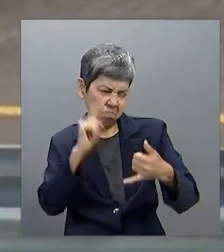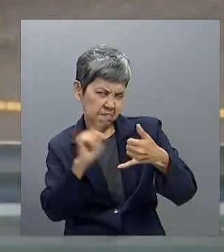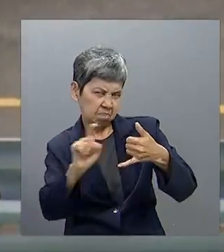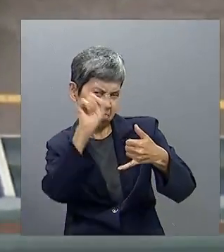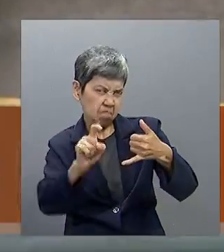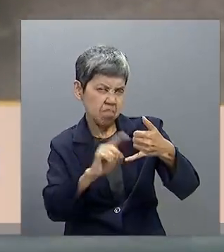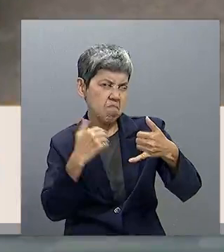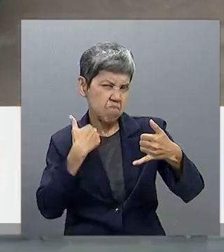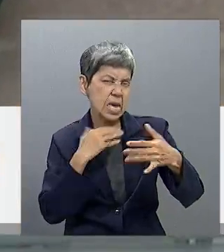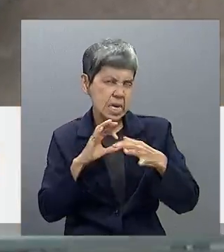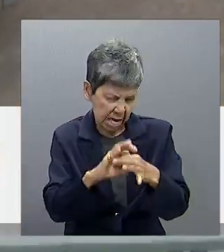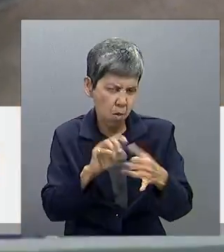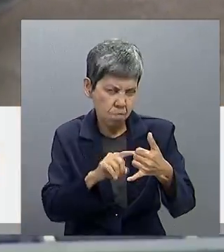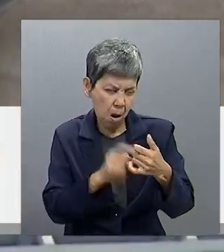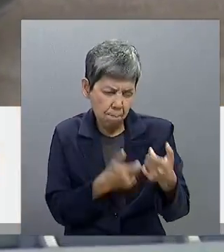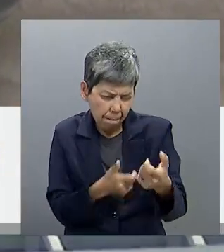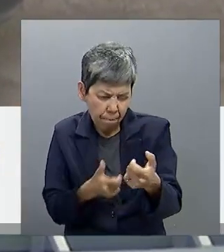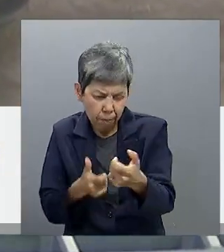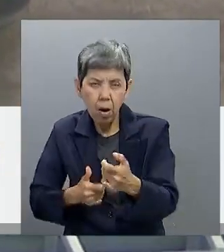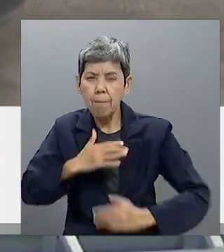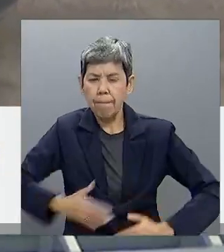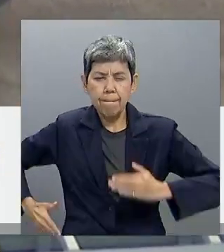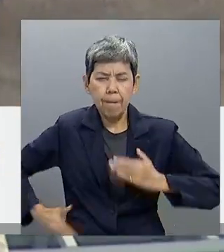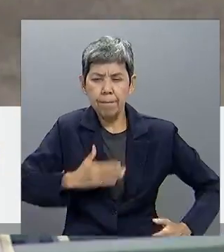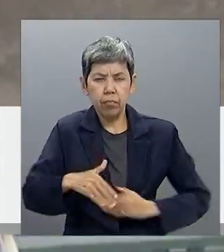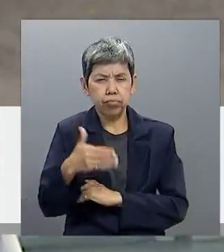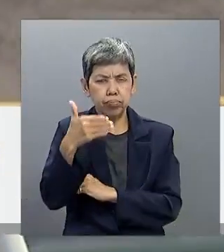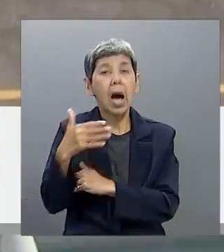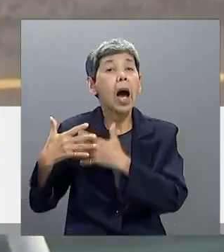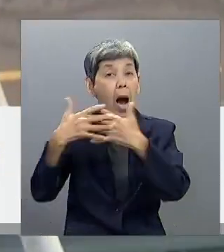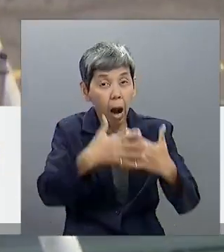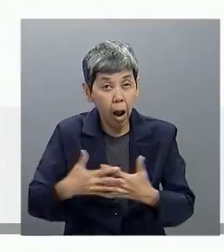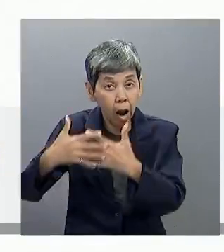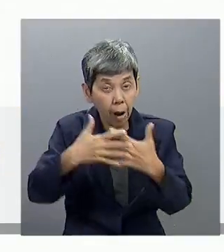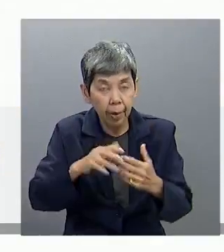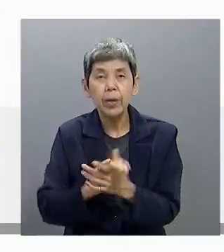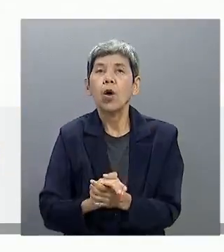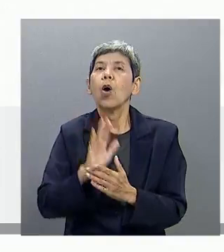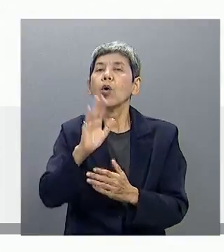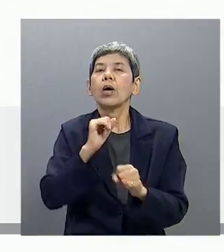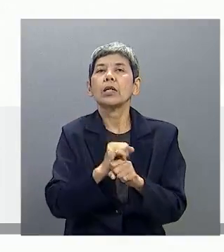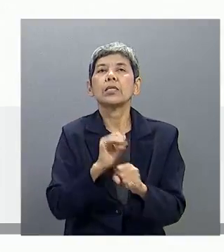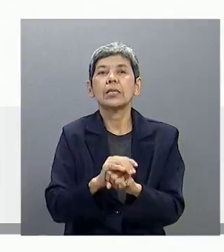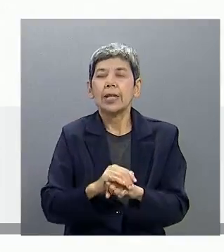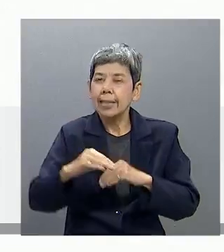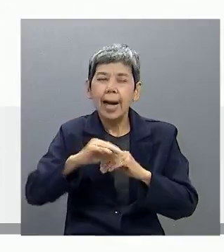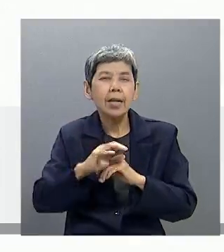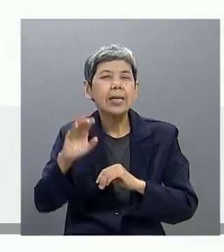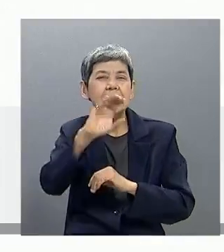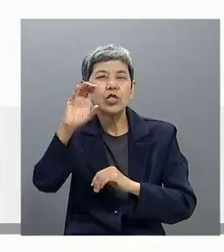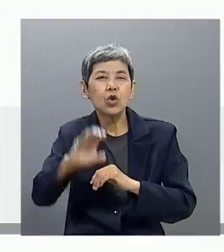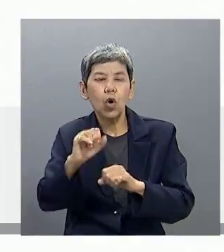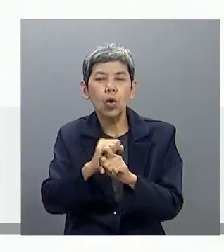เกี่ยวข้องกับเหตุกราดยิงขบวนเฉลิมฉลองวันชาติสหรัฐที่จัดขึ้นในไอร์แลนด์ Parkแถบชานเมืองชิคาโกรัฐอิลลินอยส์